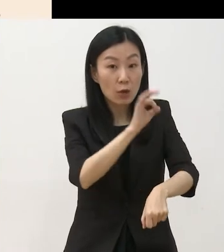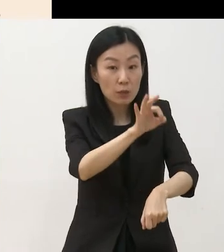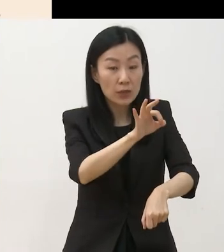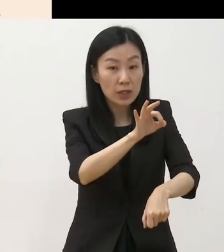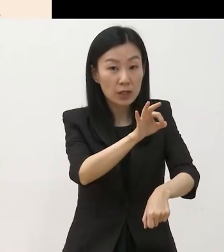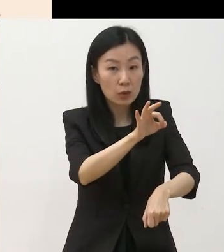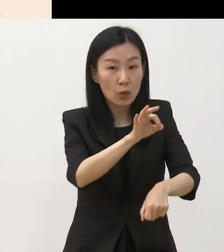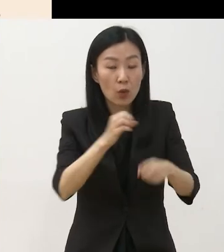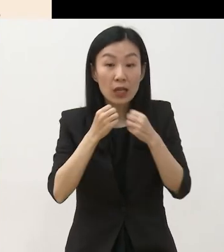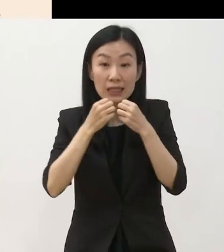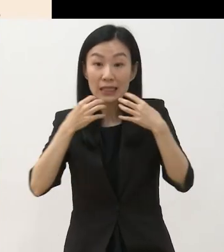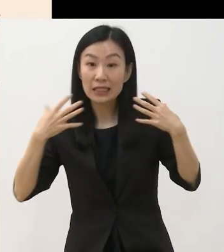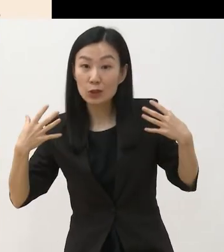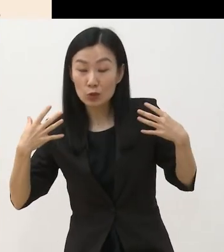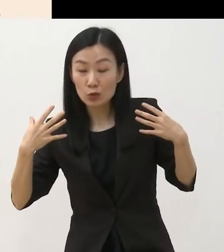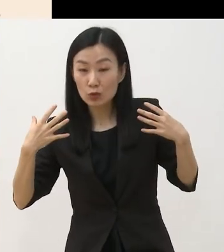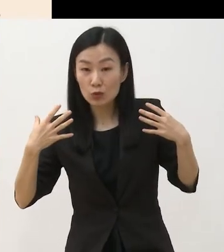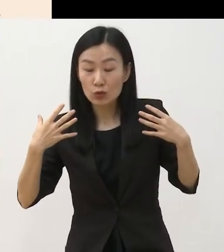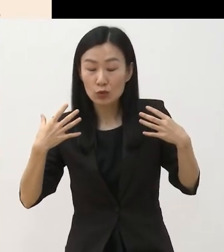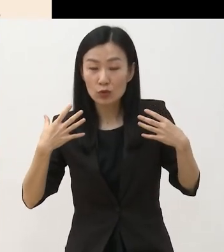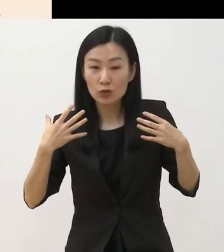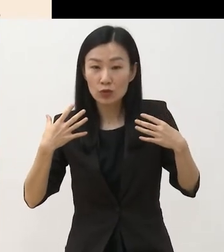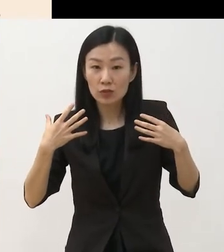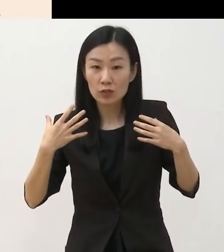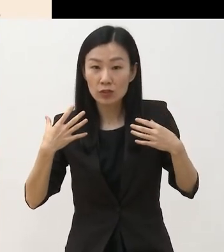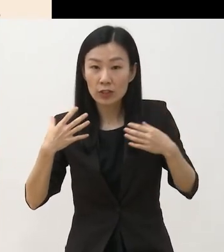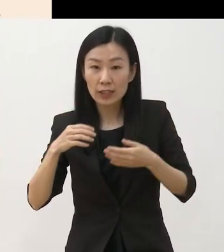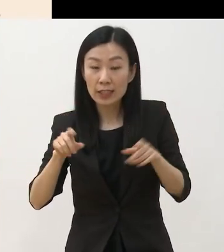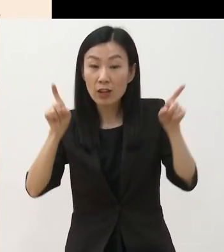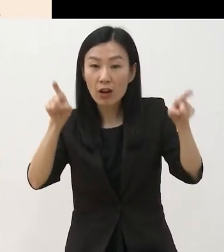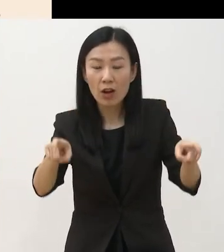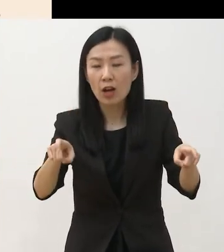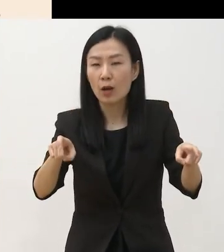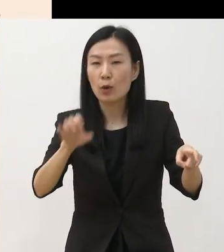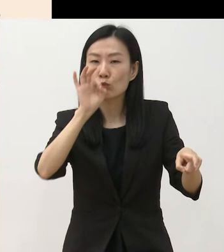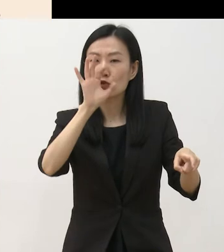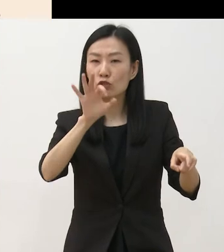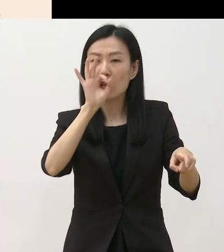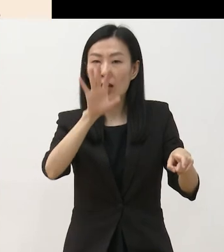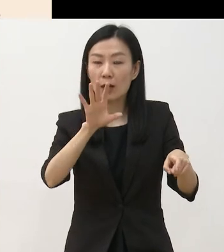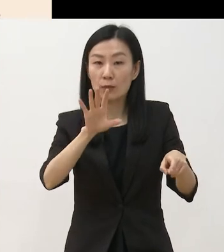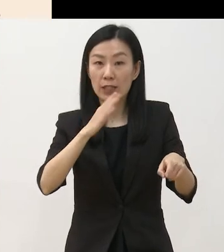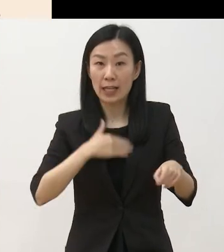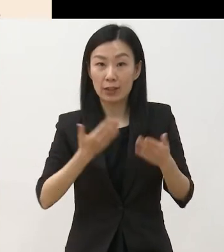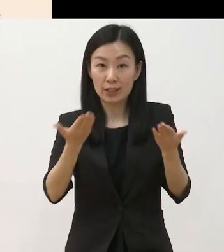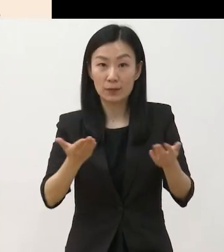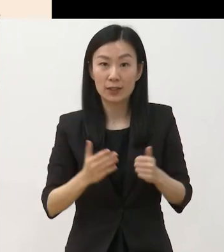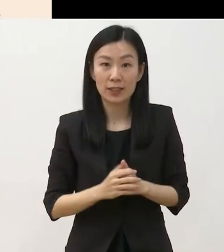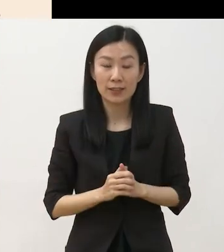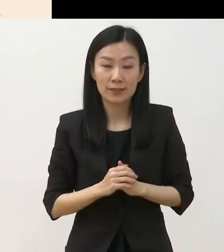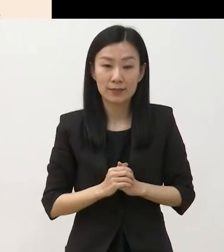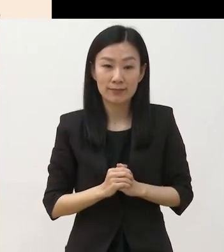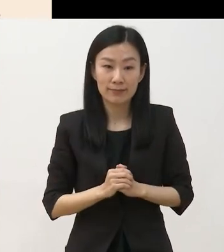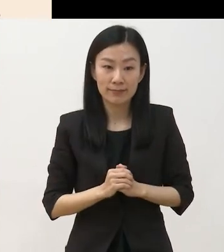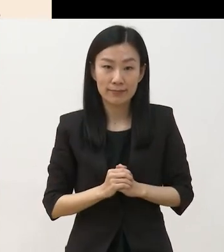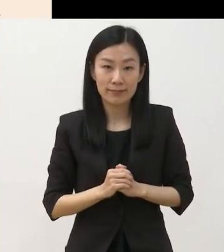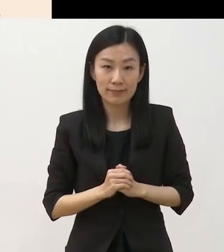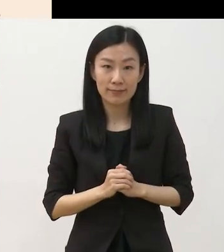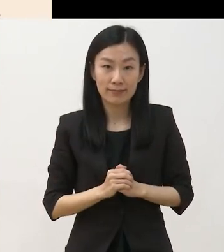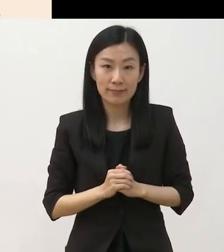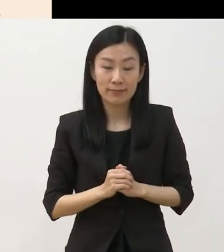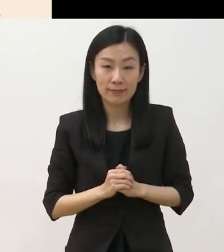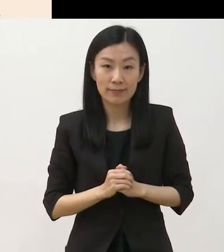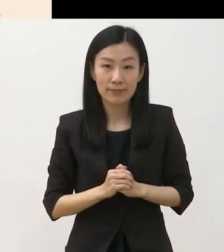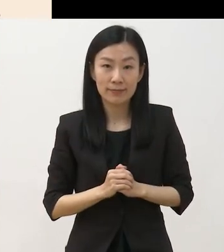이중 중복해서 지원을 받거나 집행은 불가함을 알려드립니다. 그리고